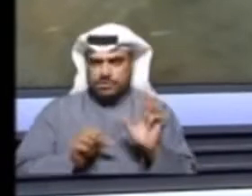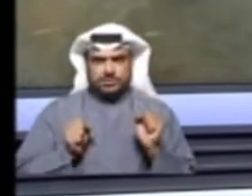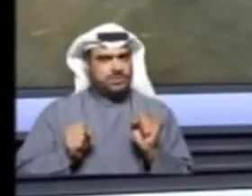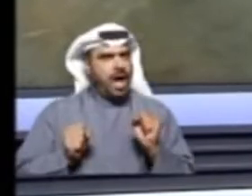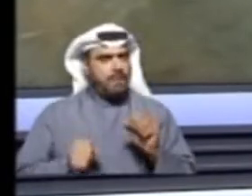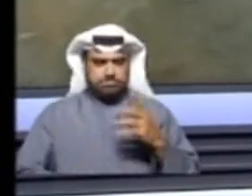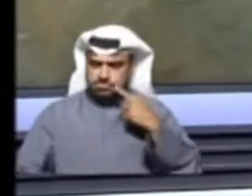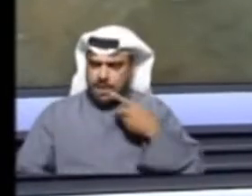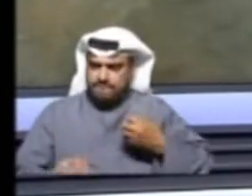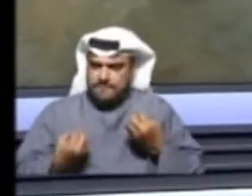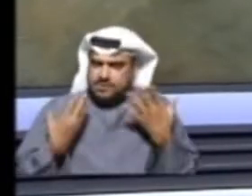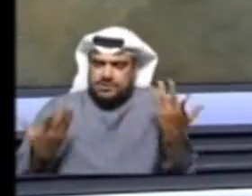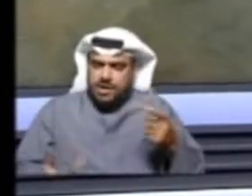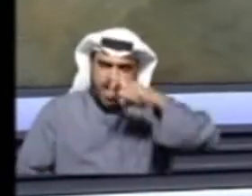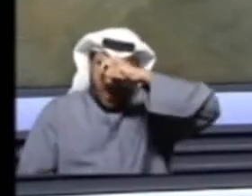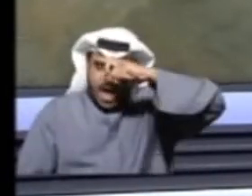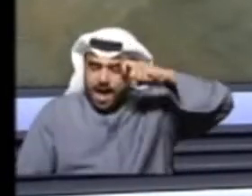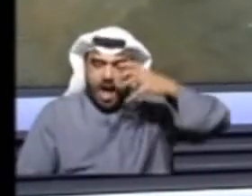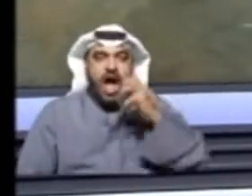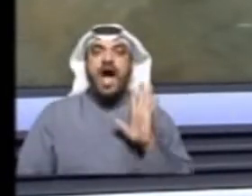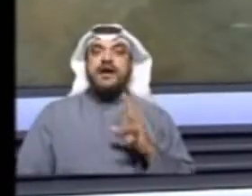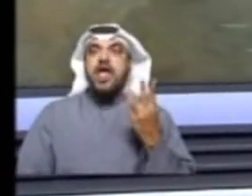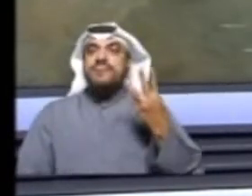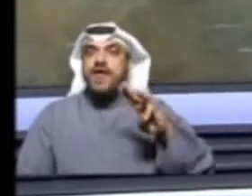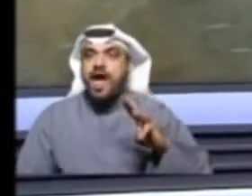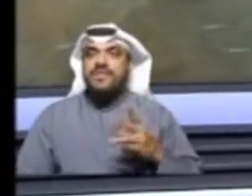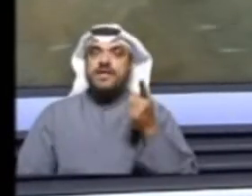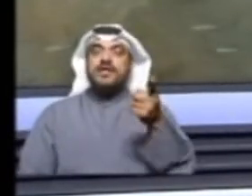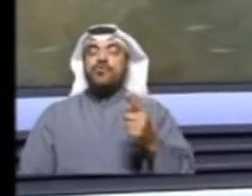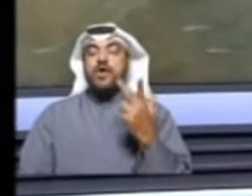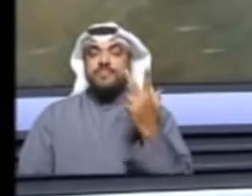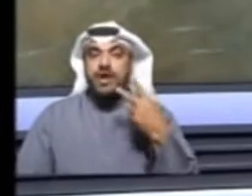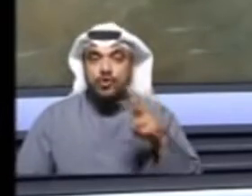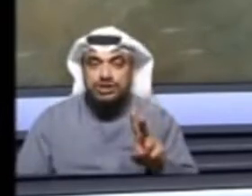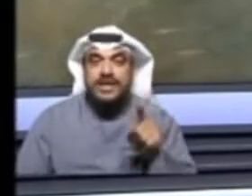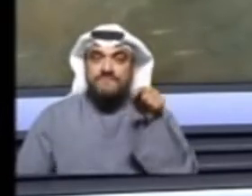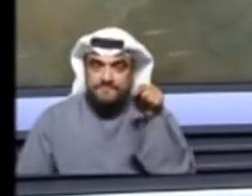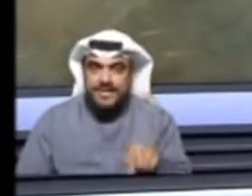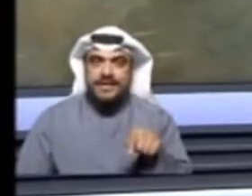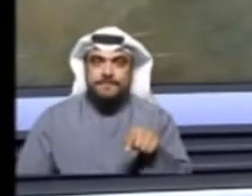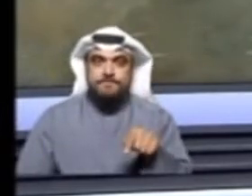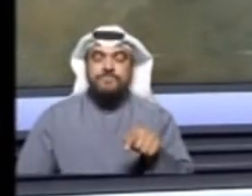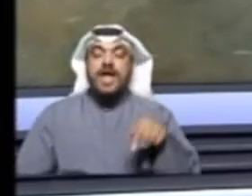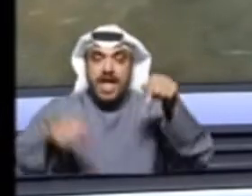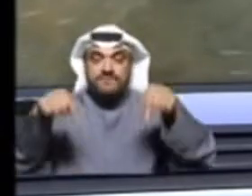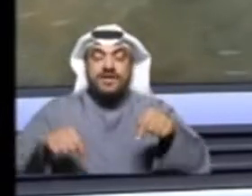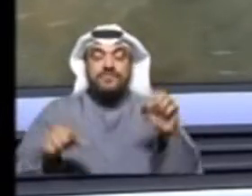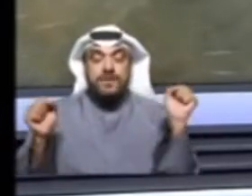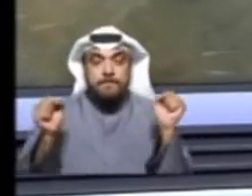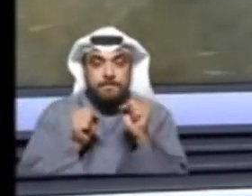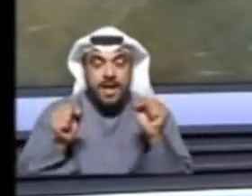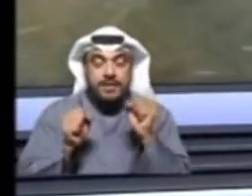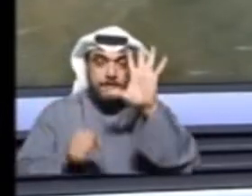الأسبوع. تكونات بعض السحب مستمر ويانا في نهار يوم الغد. بشكل عام الأجواء راح تكون دافئة في نهار